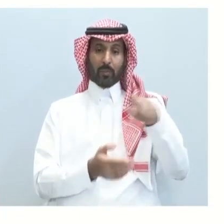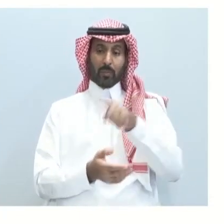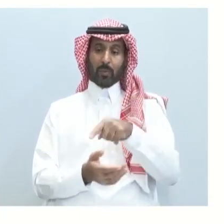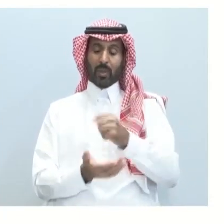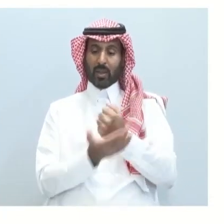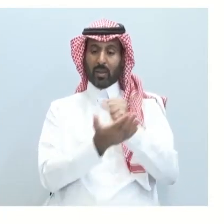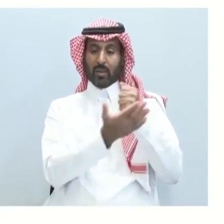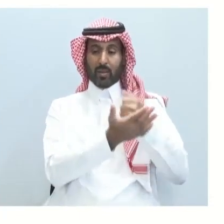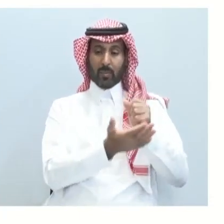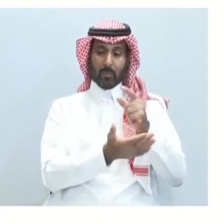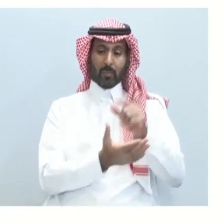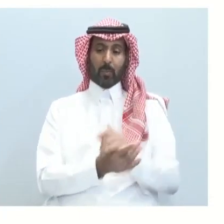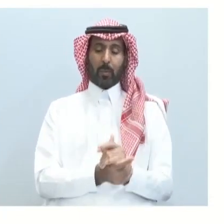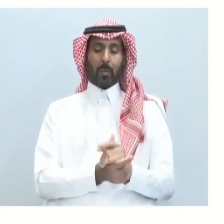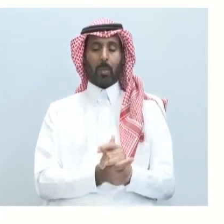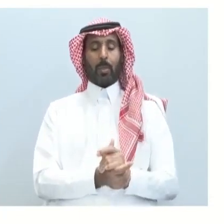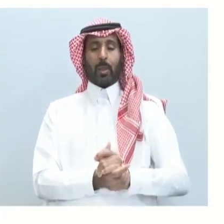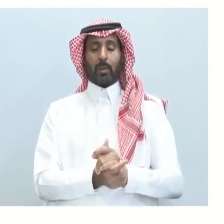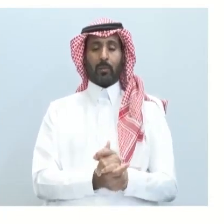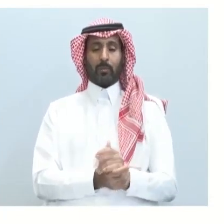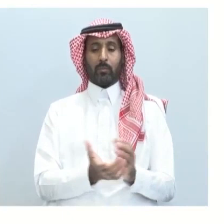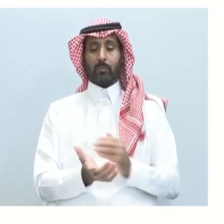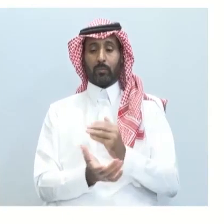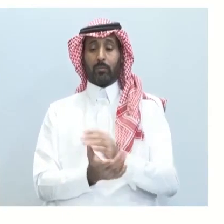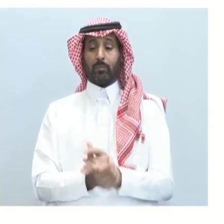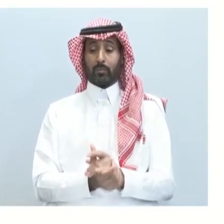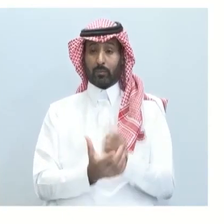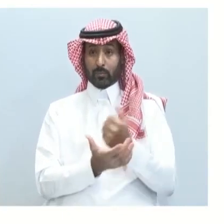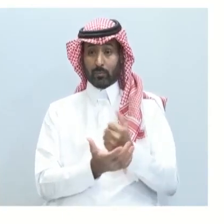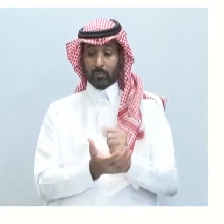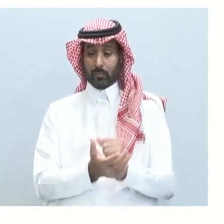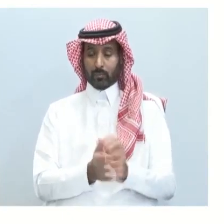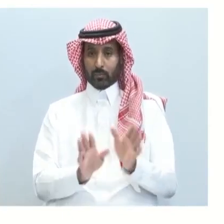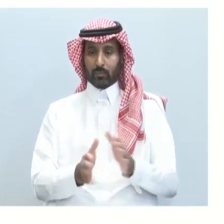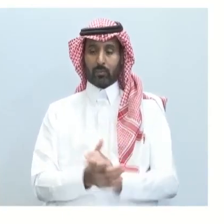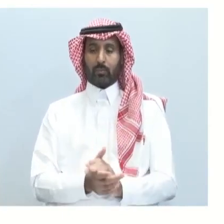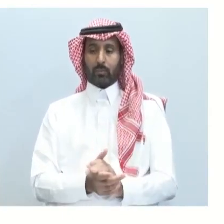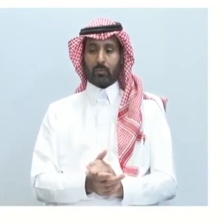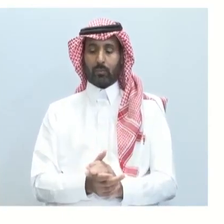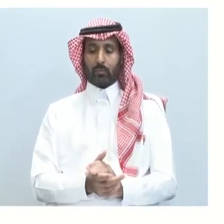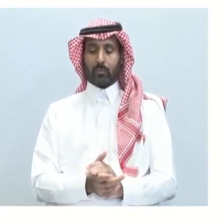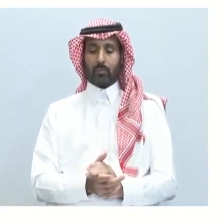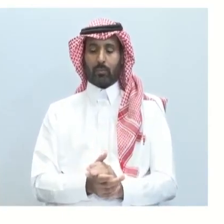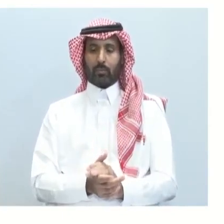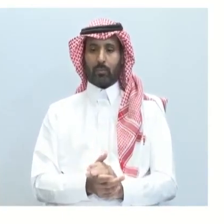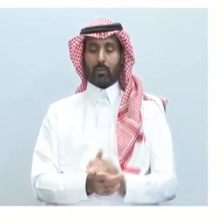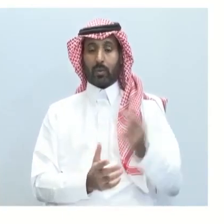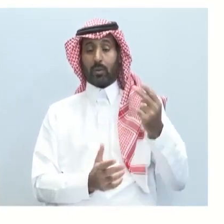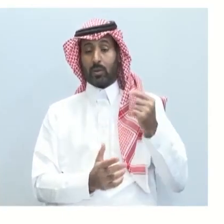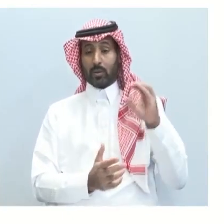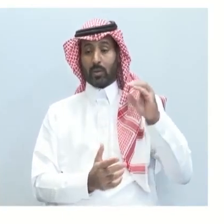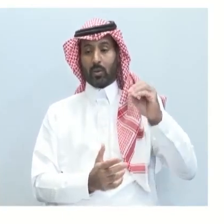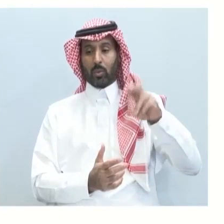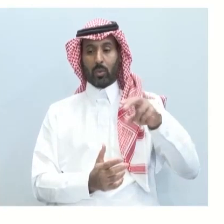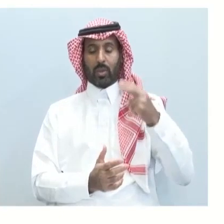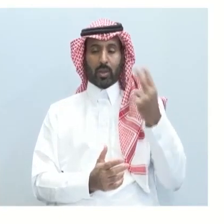عندي في المتفاعلات وعندي هنا في النواتج فنحذفهم يتبقى عندي ايش يتبقى عندي سي او 3